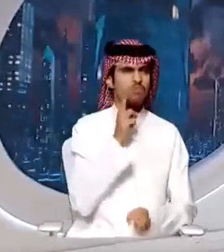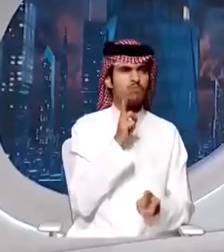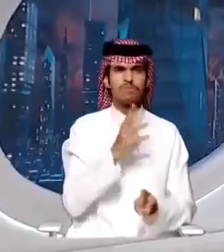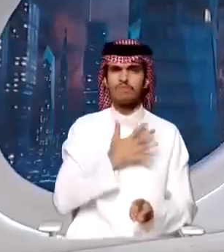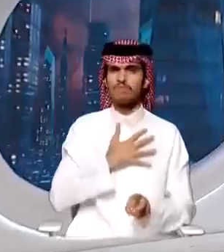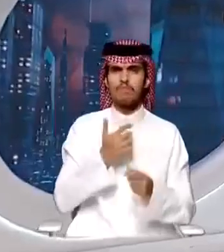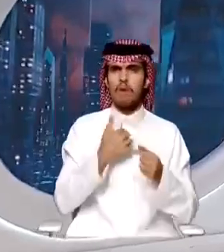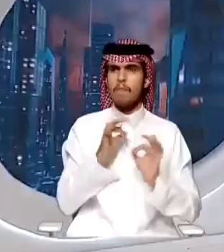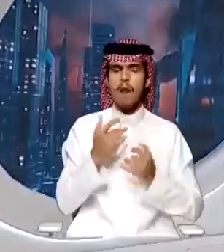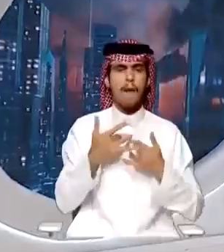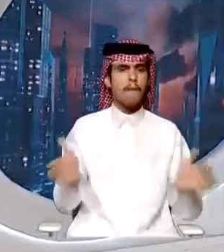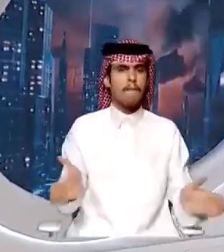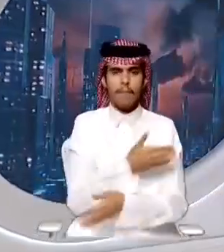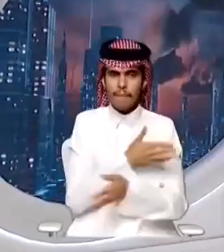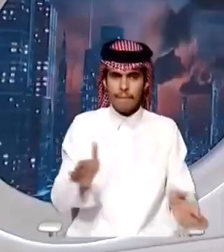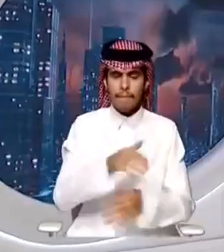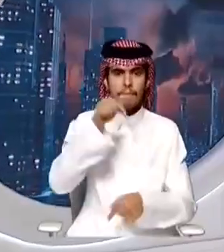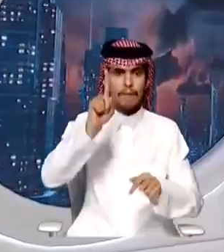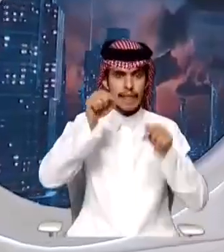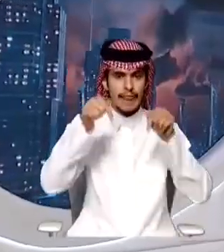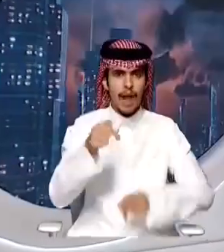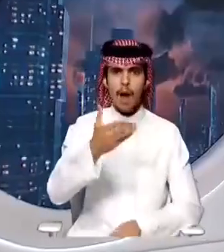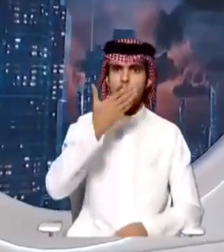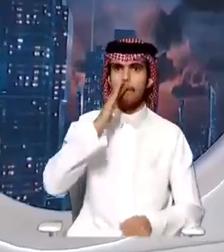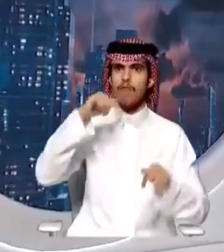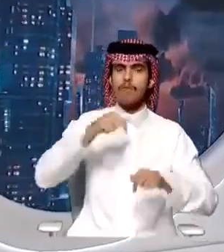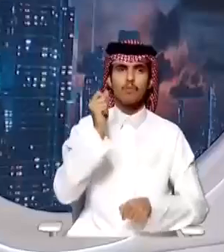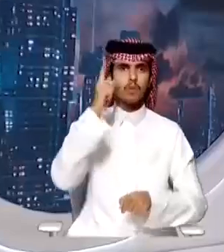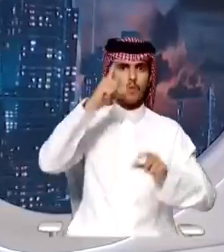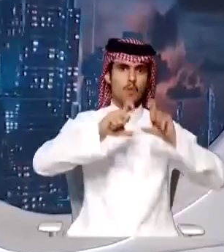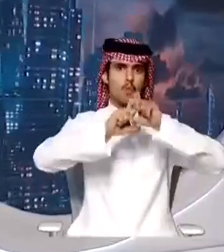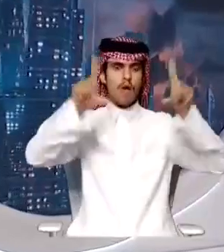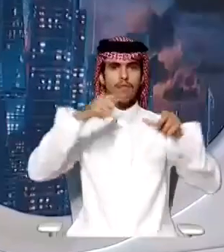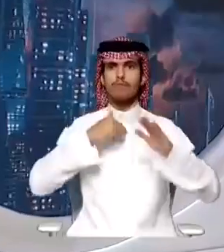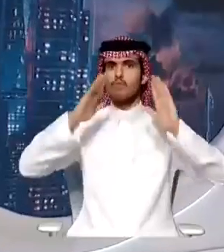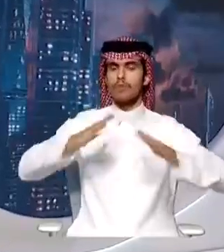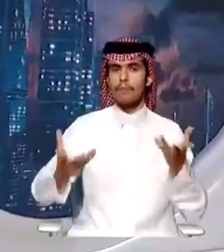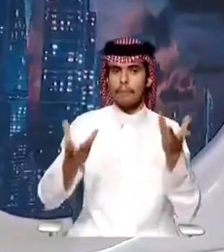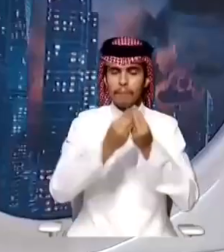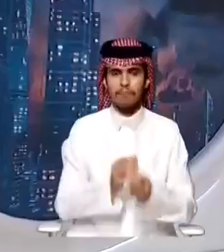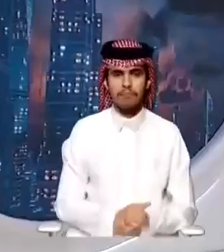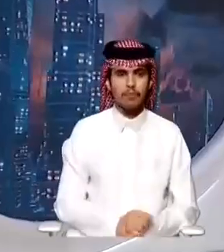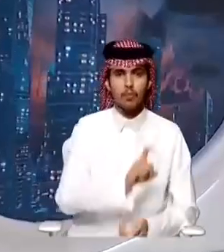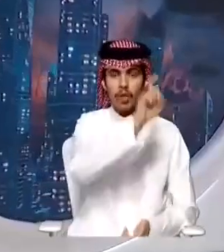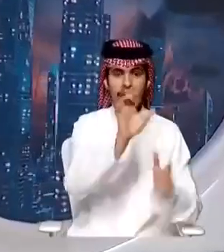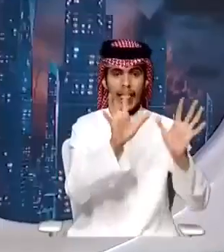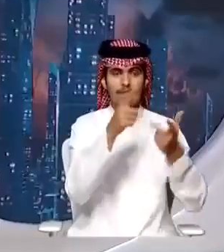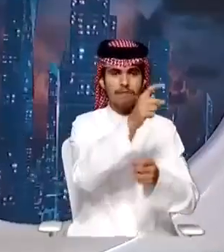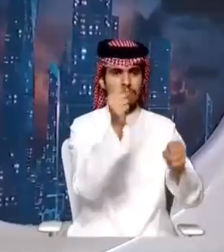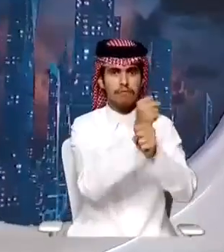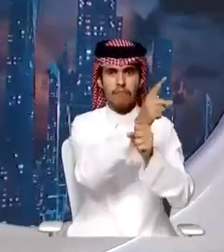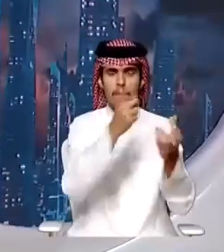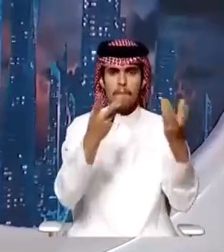لكن الحمد لله الان الوعي موجود حتى في المجتمع كامل فيجد الاصم مكانه كيف البيئه العمل اللي يعمل فيها كيف